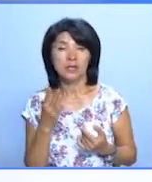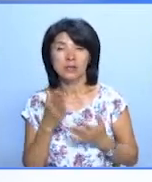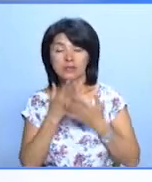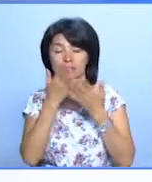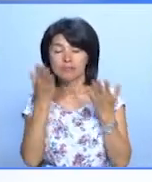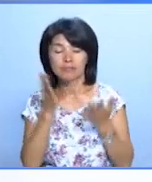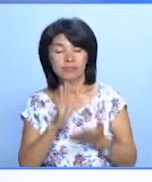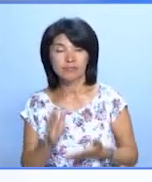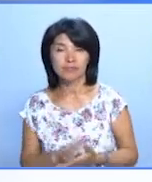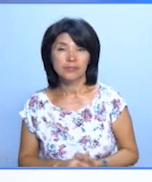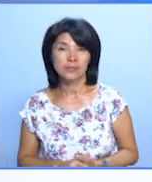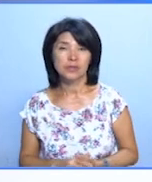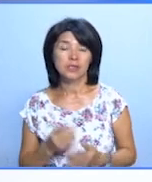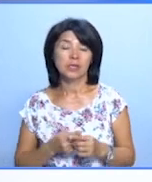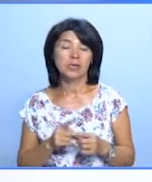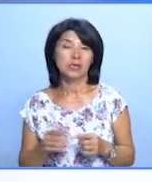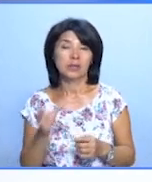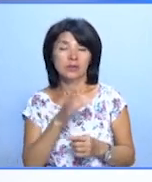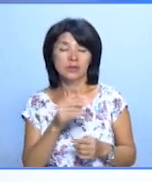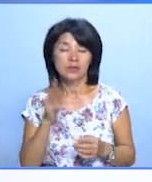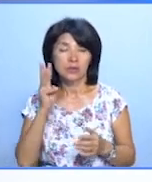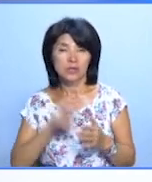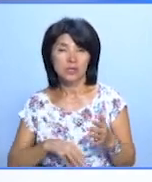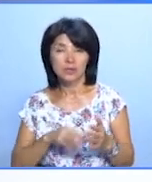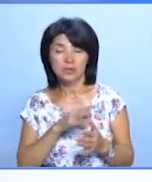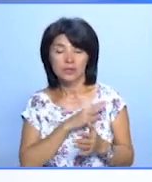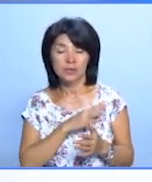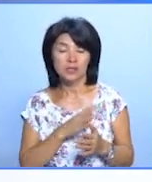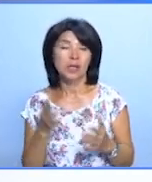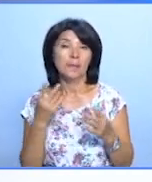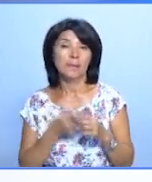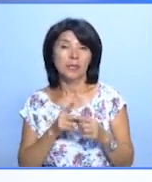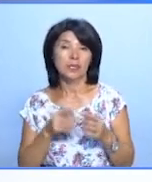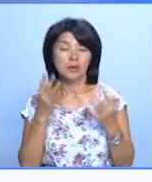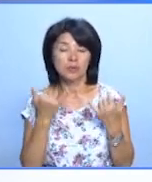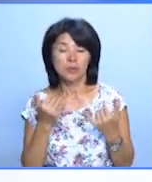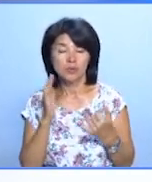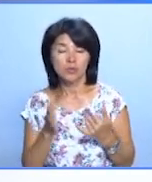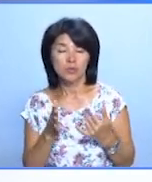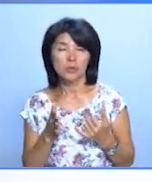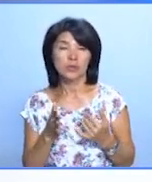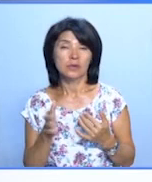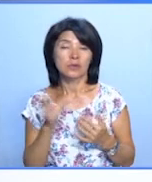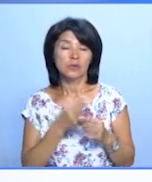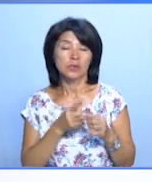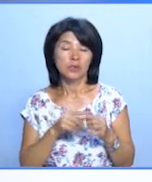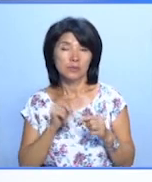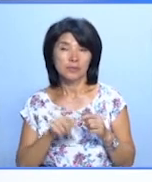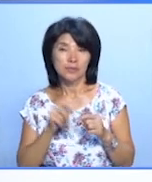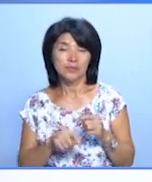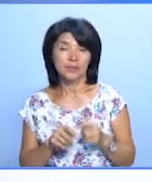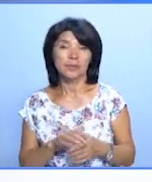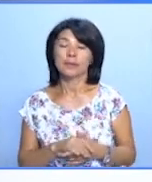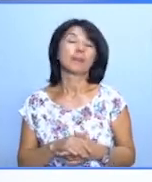оқылмады. Шаһарларда құрбандық шалуға тыйым салынды. Павлодарда арнайы қасапхана ашылған болатын. Менің әріптесім онлайн құрбандық шалынған жерде